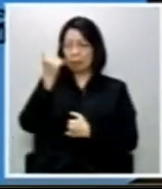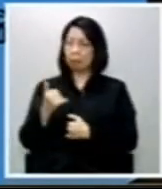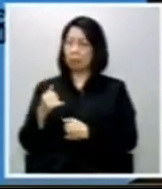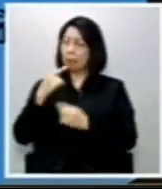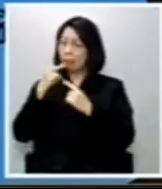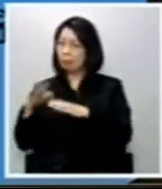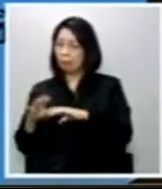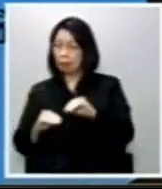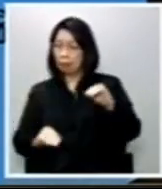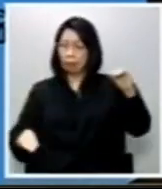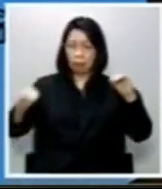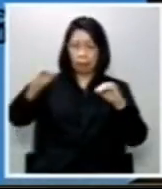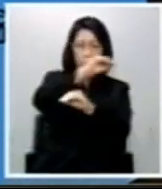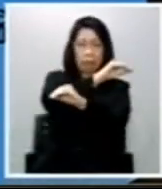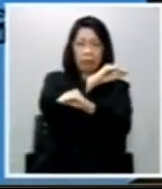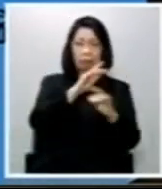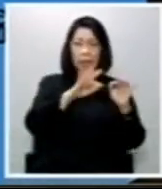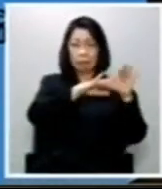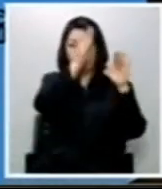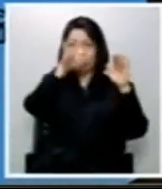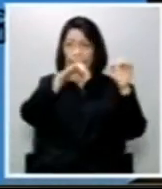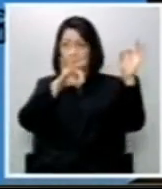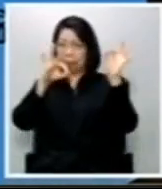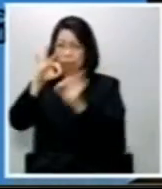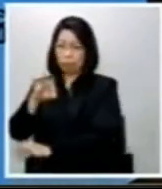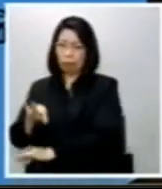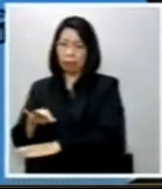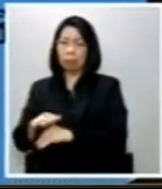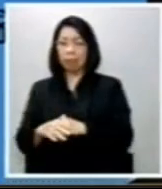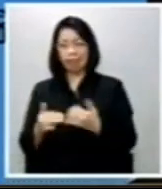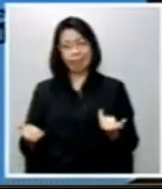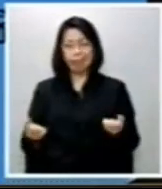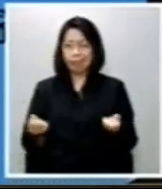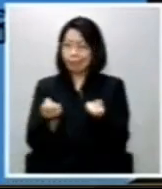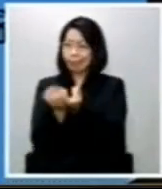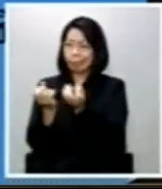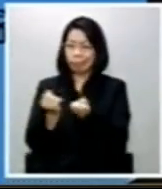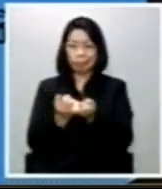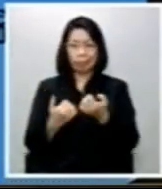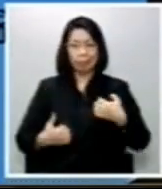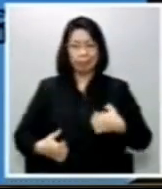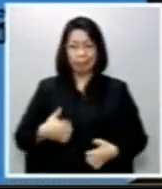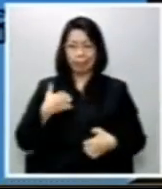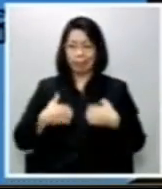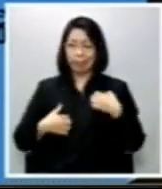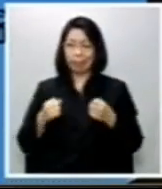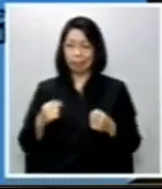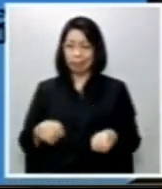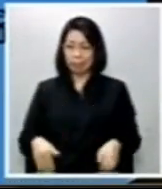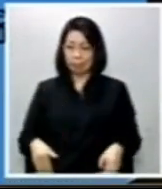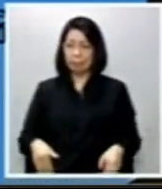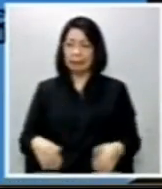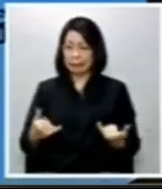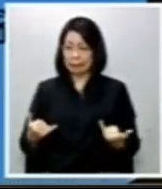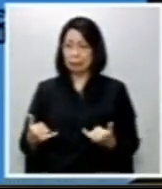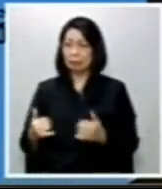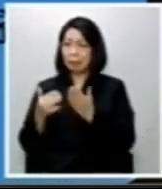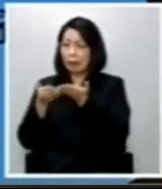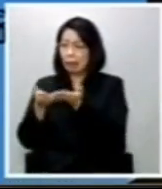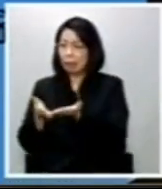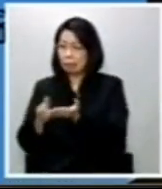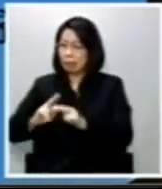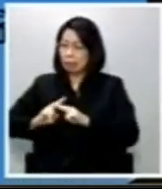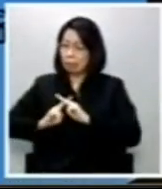างเป็นปัญหามากสำหรับชาวเลที่ดินริมทะเลเพื่อได้อยู่อาศัยทะเลไม่ได้รักษาเรือและฝังร่างตัวเ